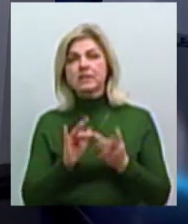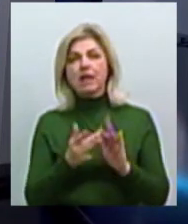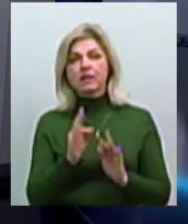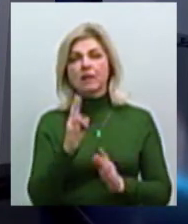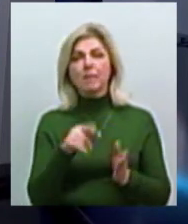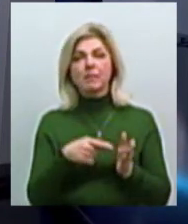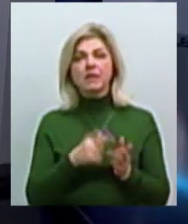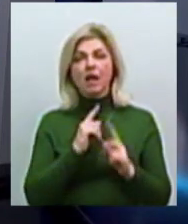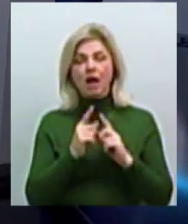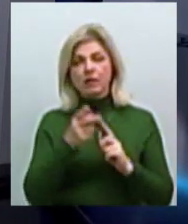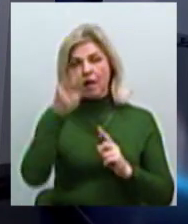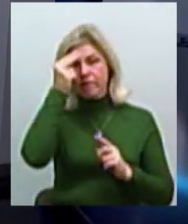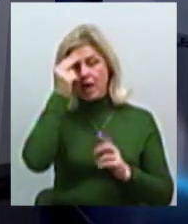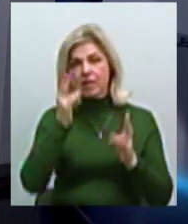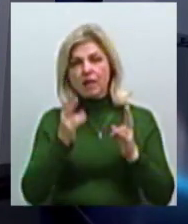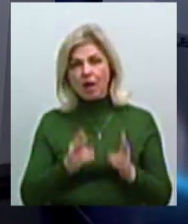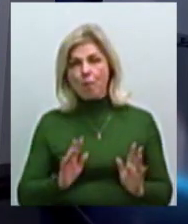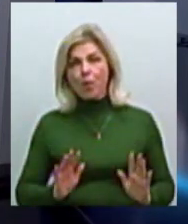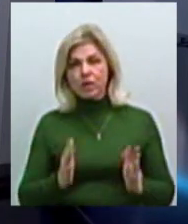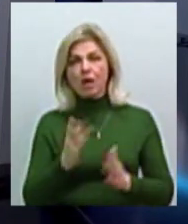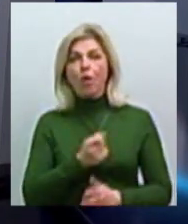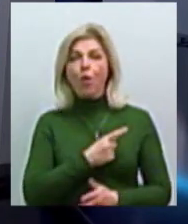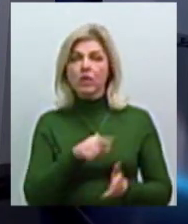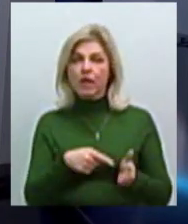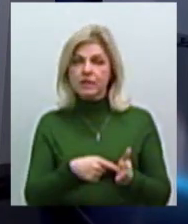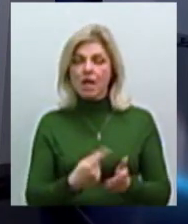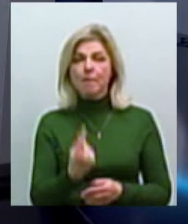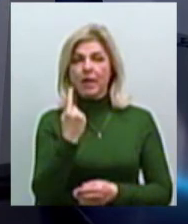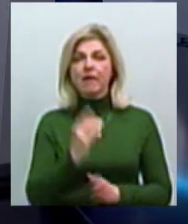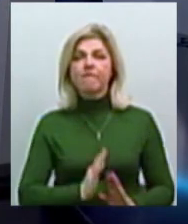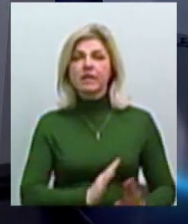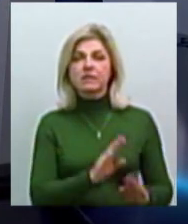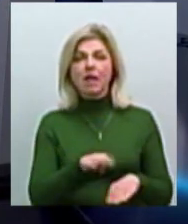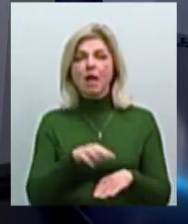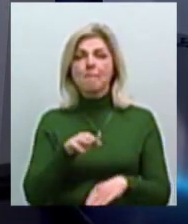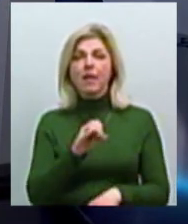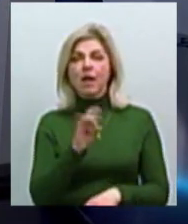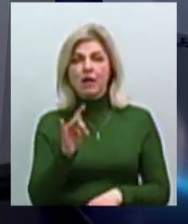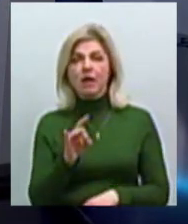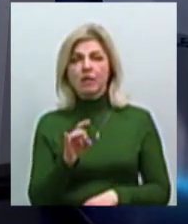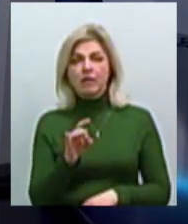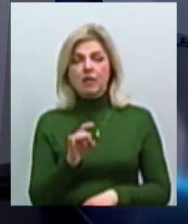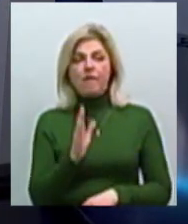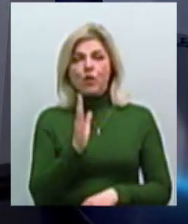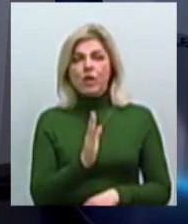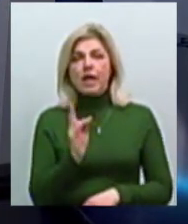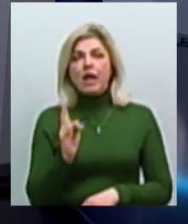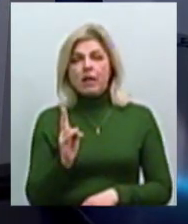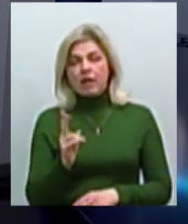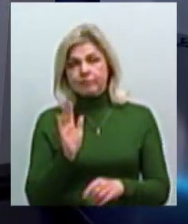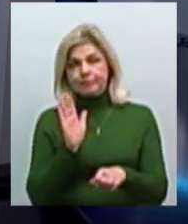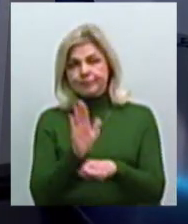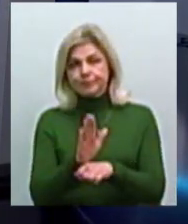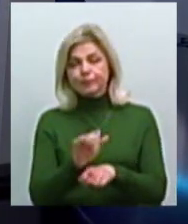міської ради, враховуючи трагічну подію в Одесі, перший віце-мер Володимир Криленко видав доручення